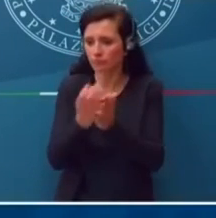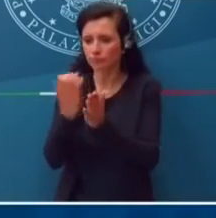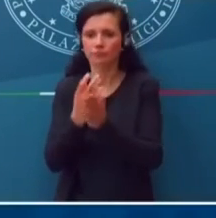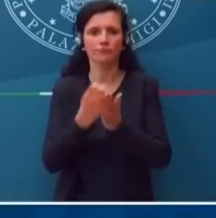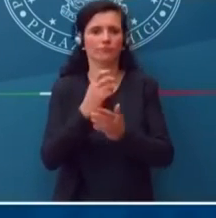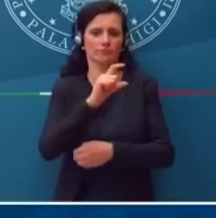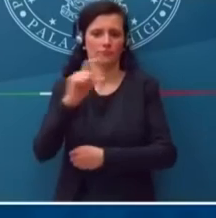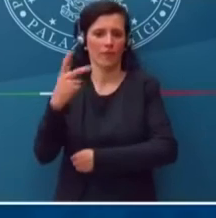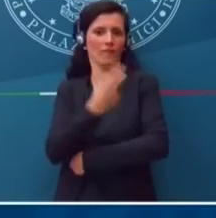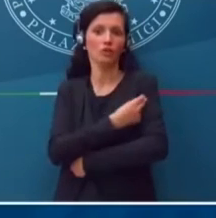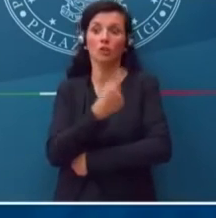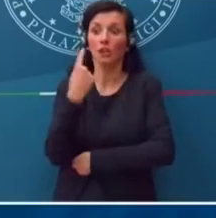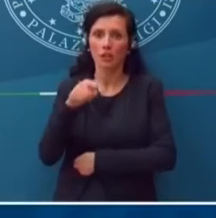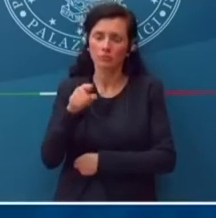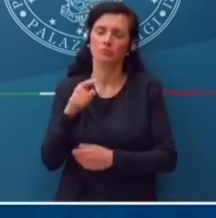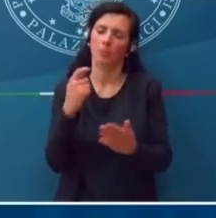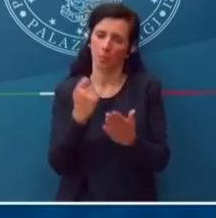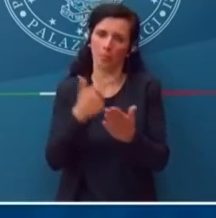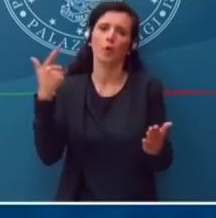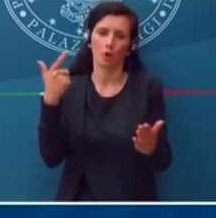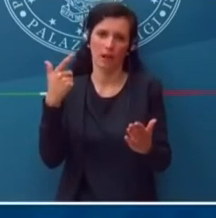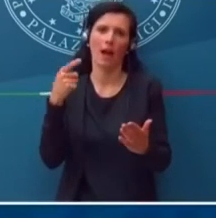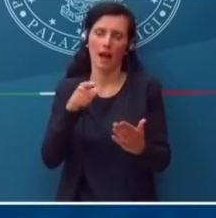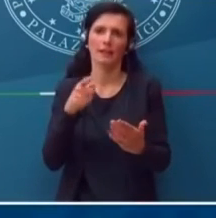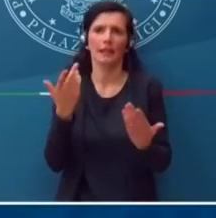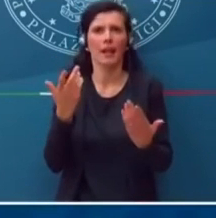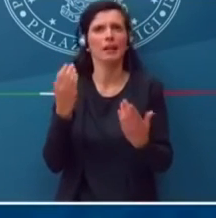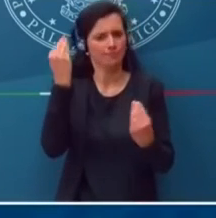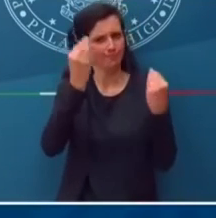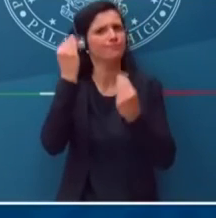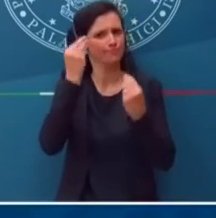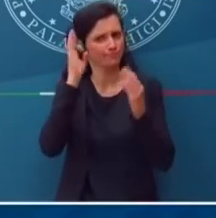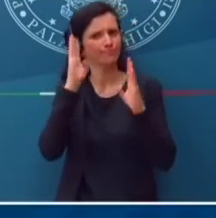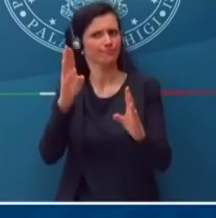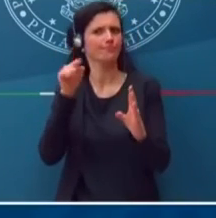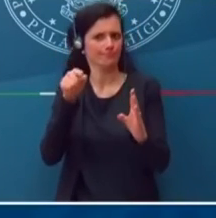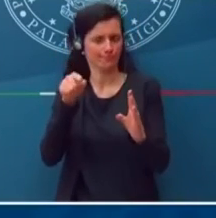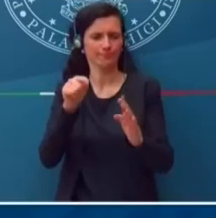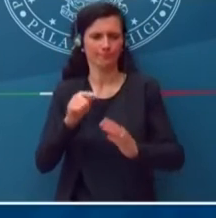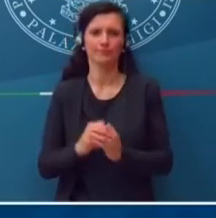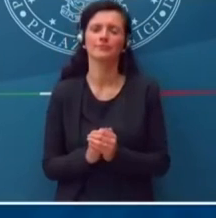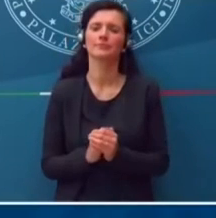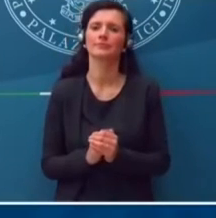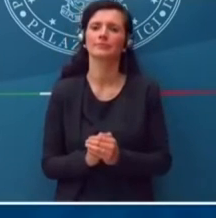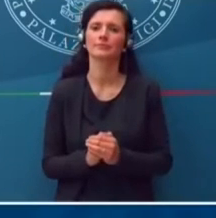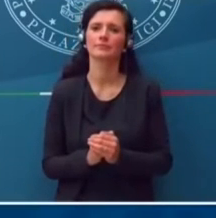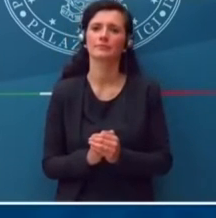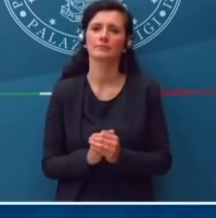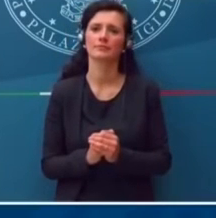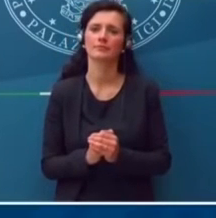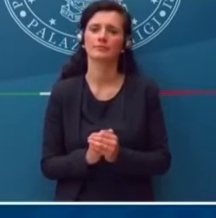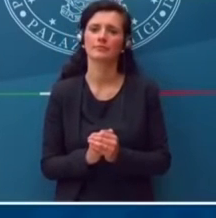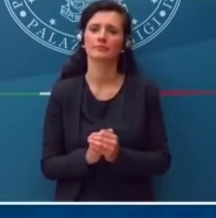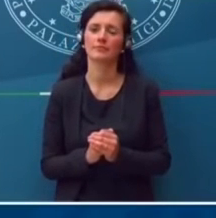aspetto assolutamente importante da tenere nella considerazione. Ricordiamo anche che tra